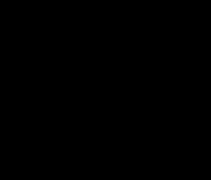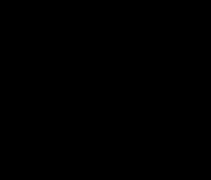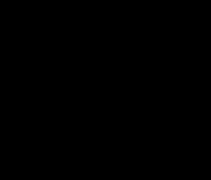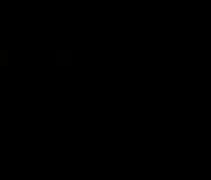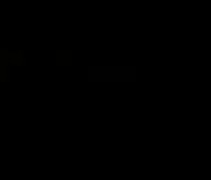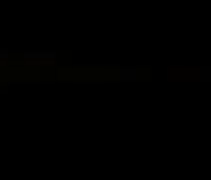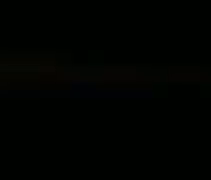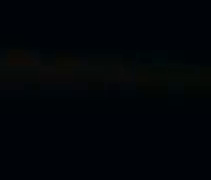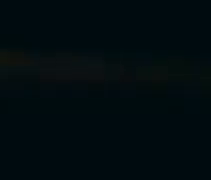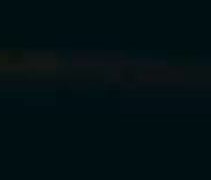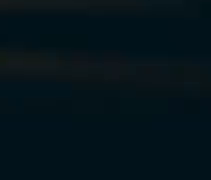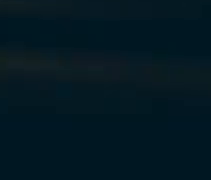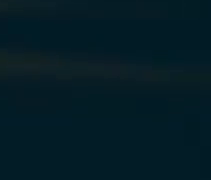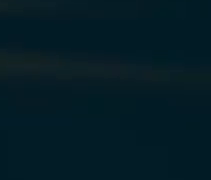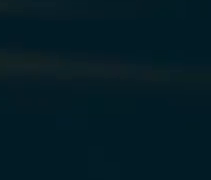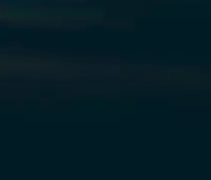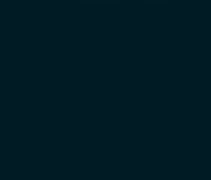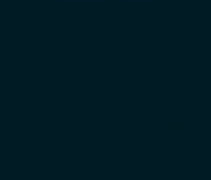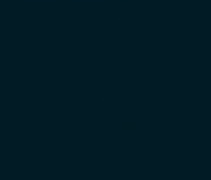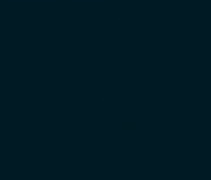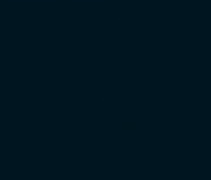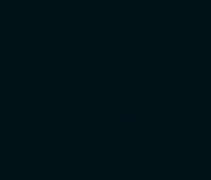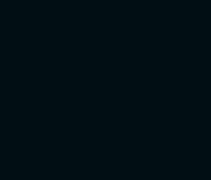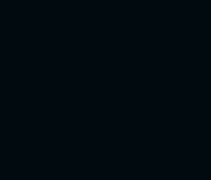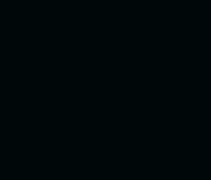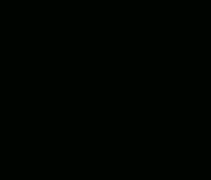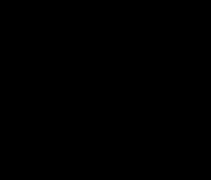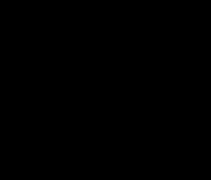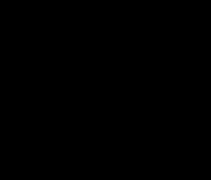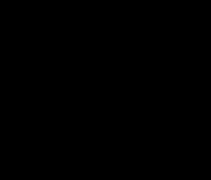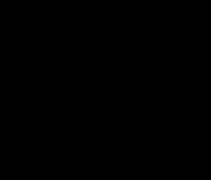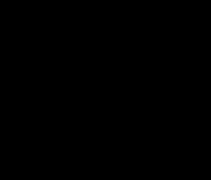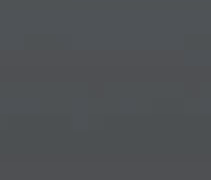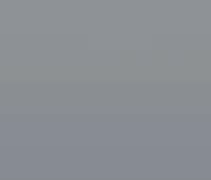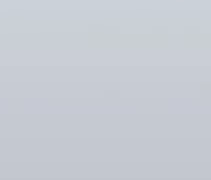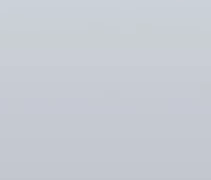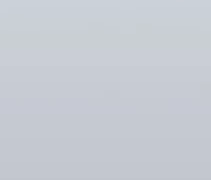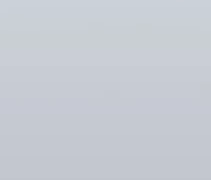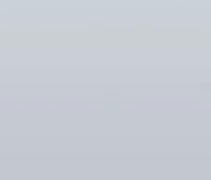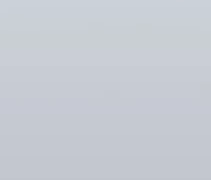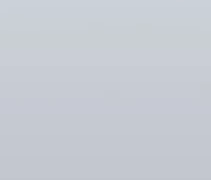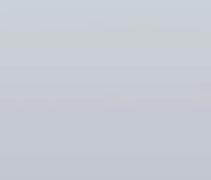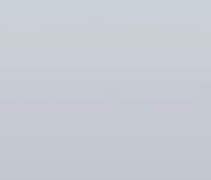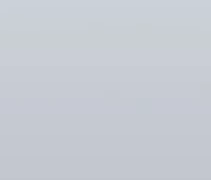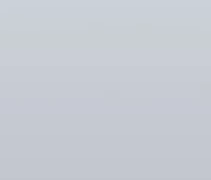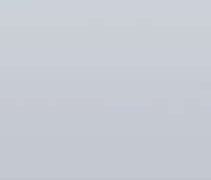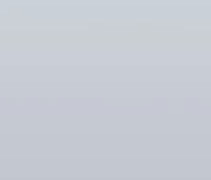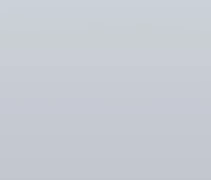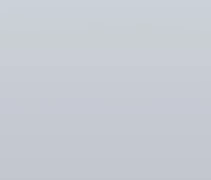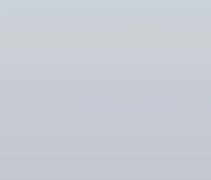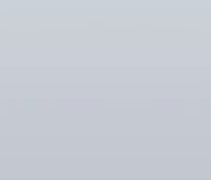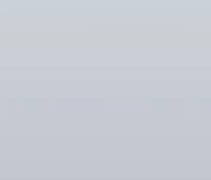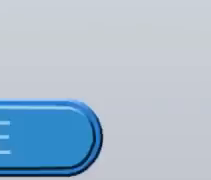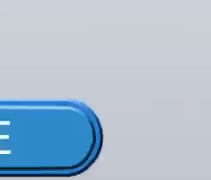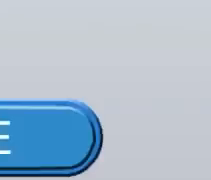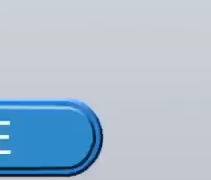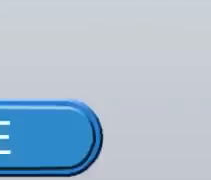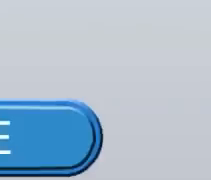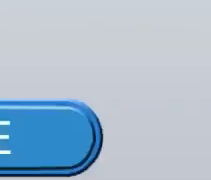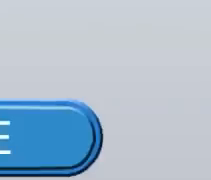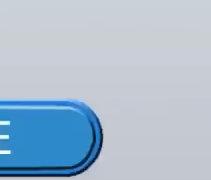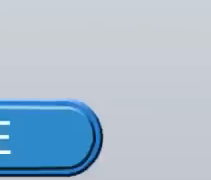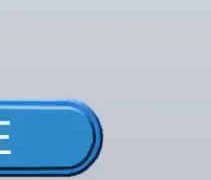Make your day right. Gilly Bonny Online TV. Kupata habari mpya na kwa haraka kila